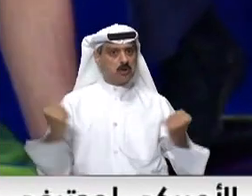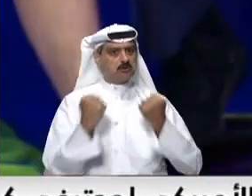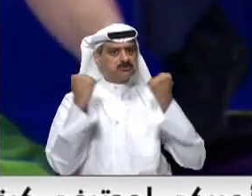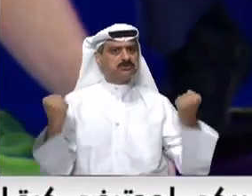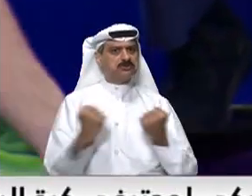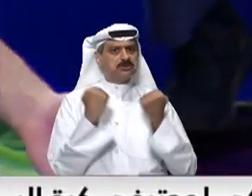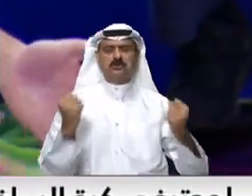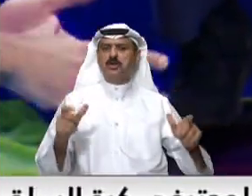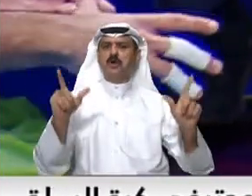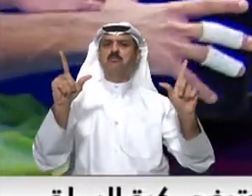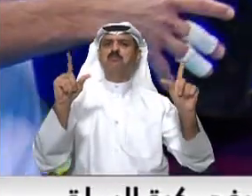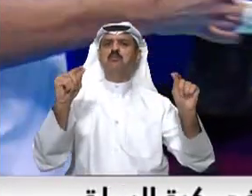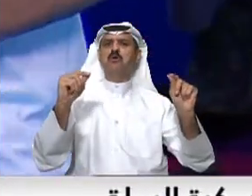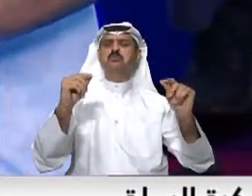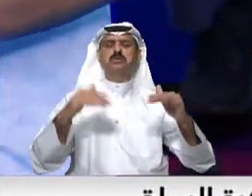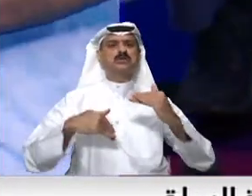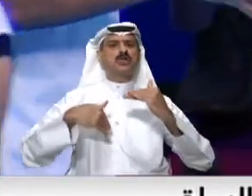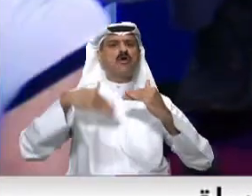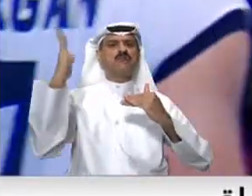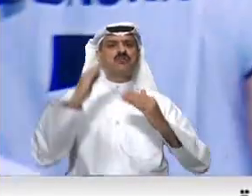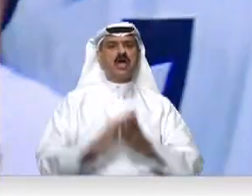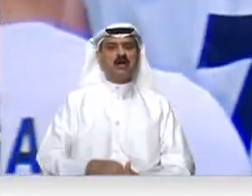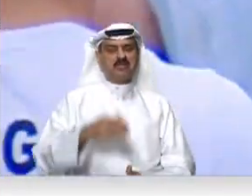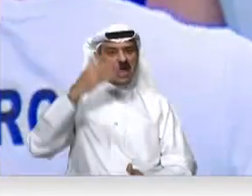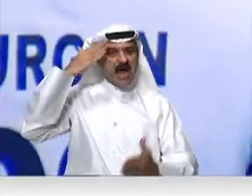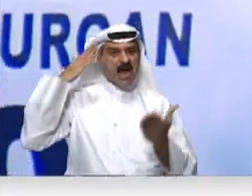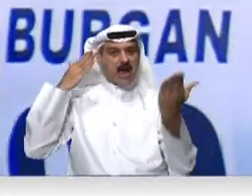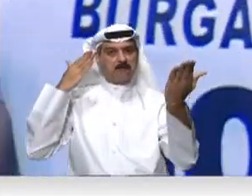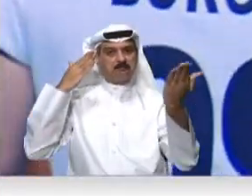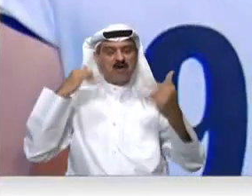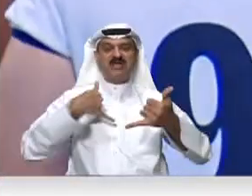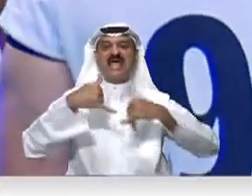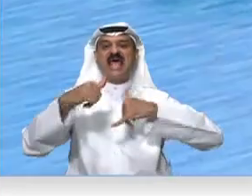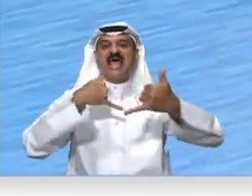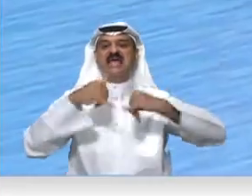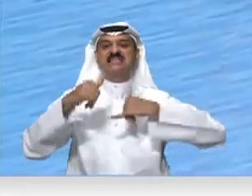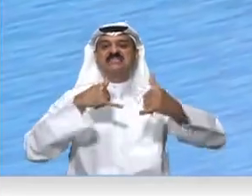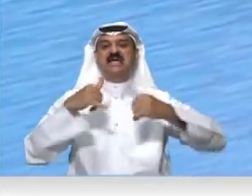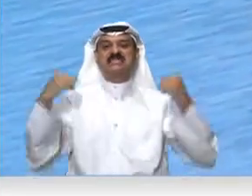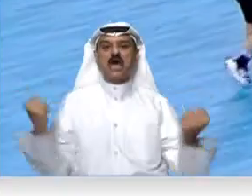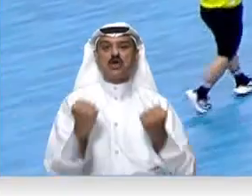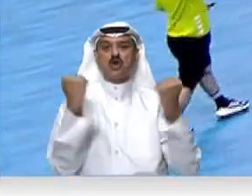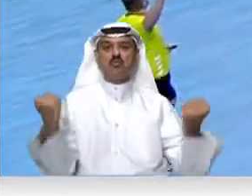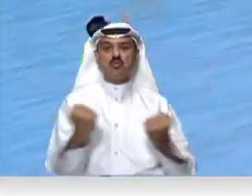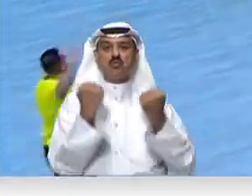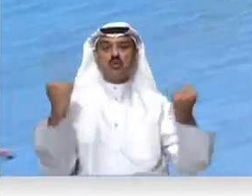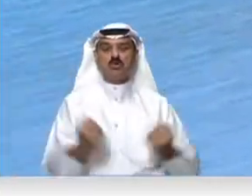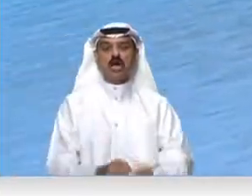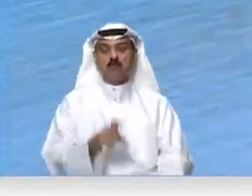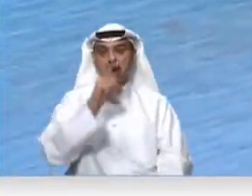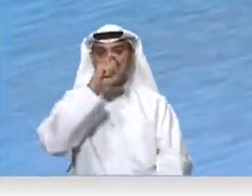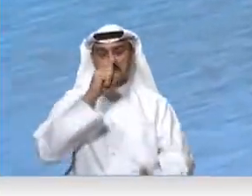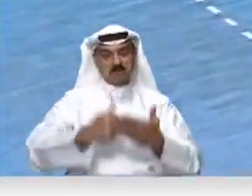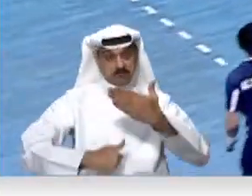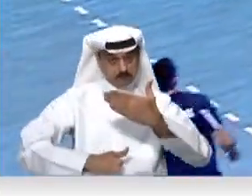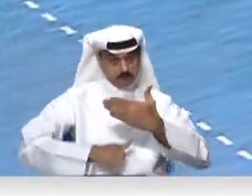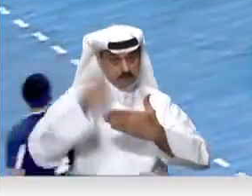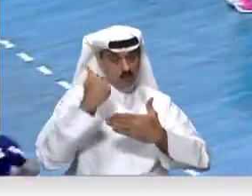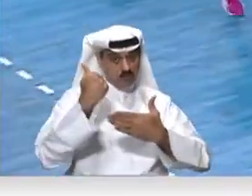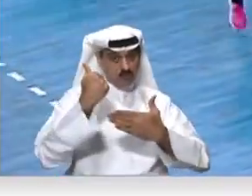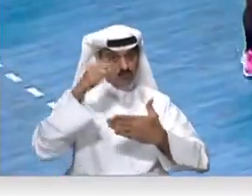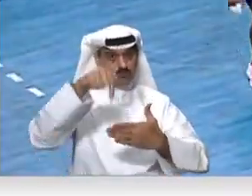عاليه المستوى من المدرب المخضرم الجزائري سعيد حجازي، منهيا برقان مباراته